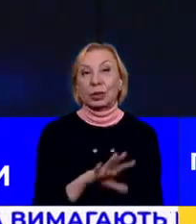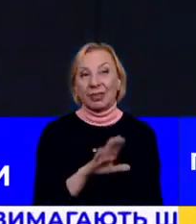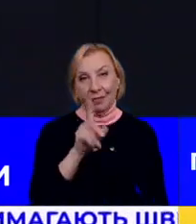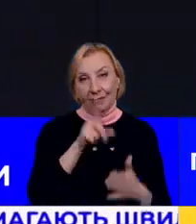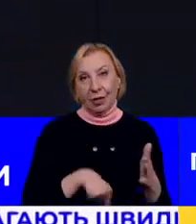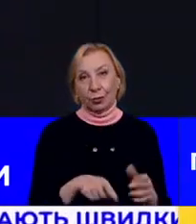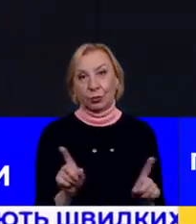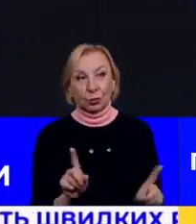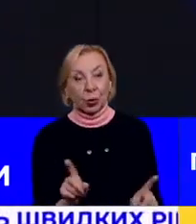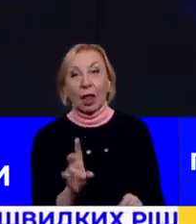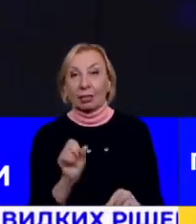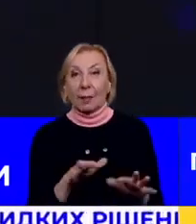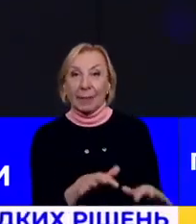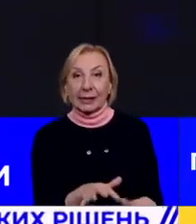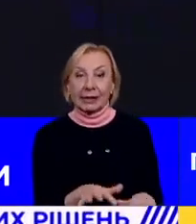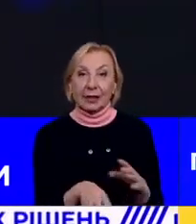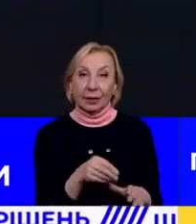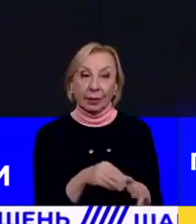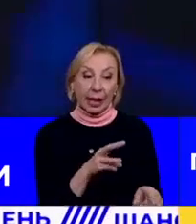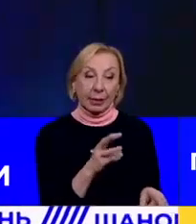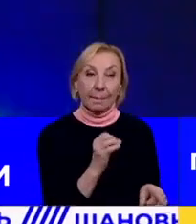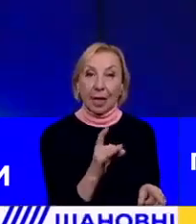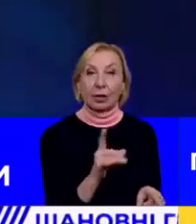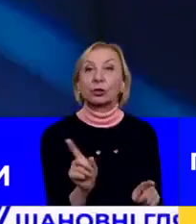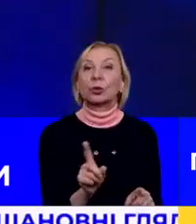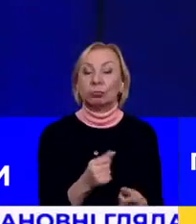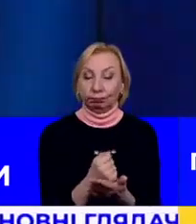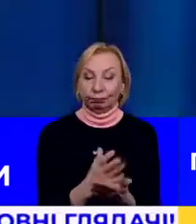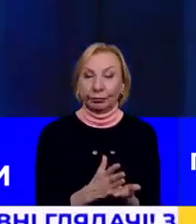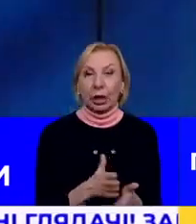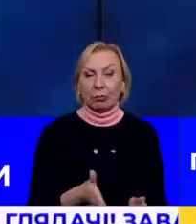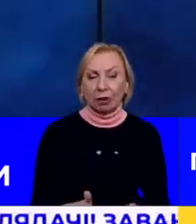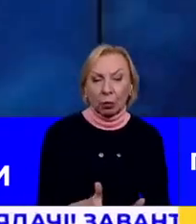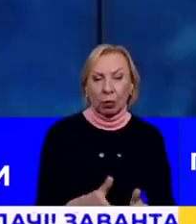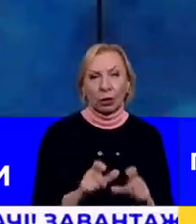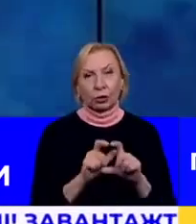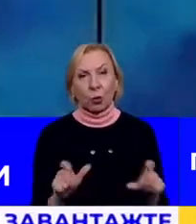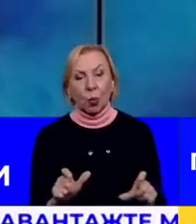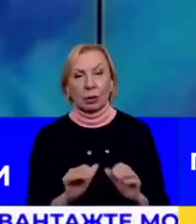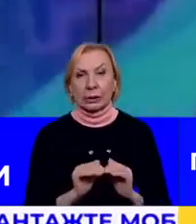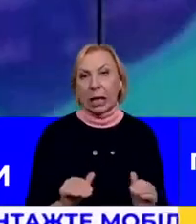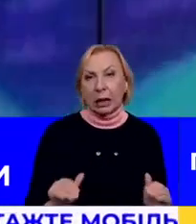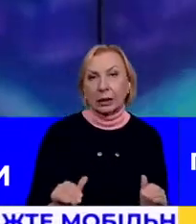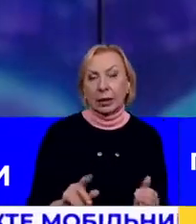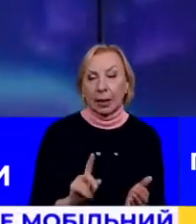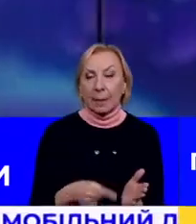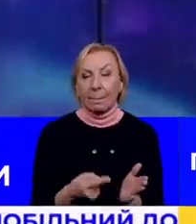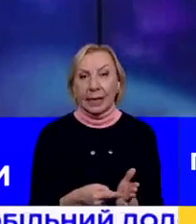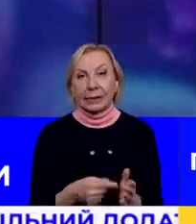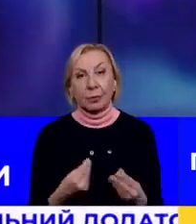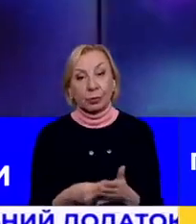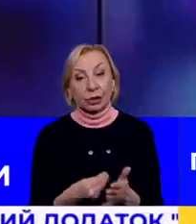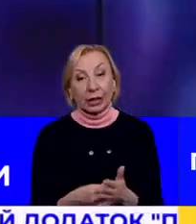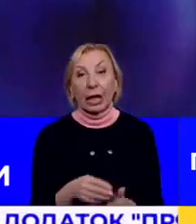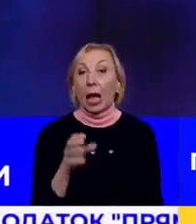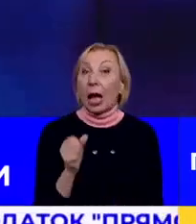Они понимают, что на местных выборах они голосуют за мэра. Это дороги, школы, садики, местный бюджет. А на выборы в парламент нужно голосовать за